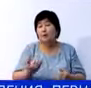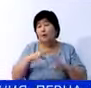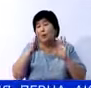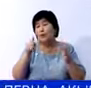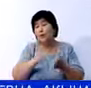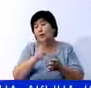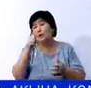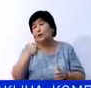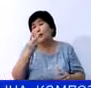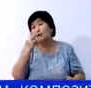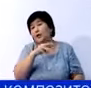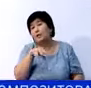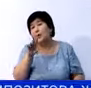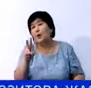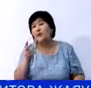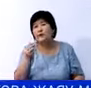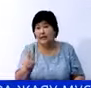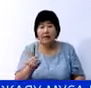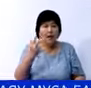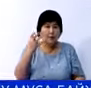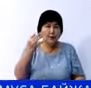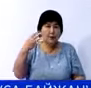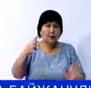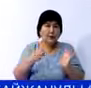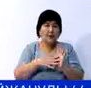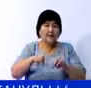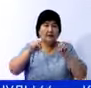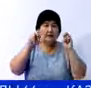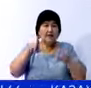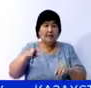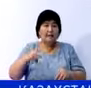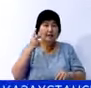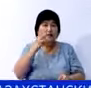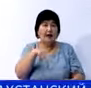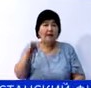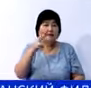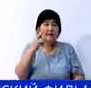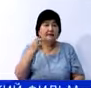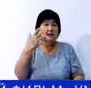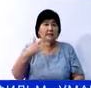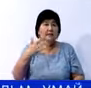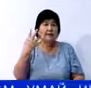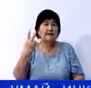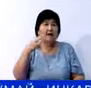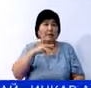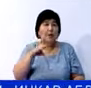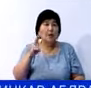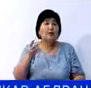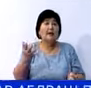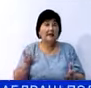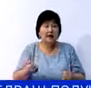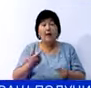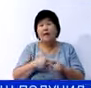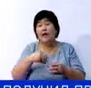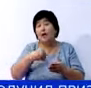сумме 103 миллионов тенге. 549 специалистов – 2 миллиарда 252 миллиона тенге